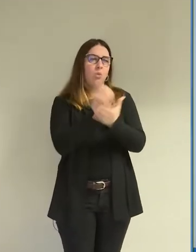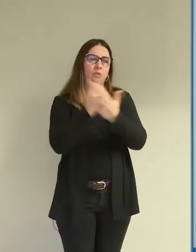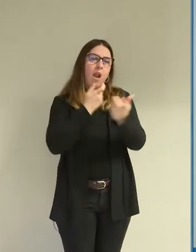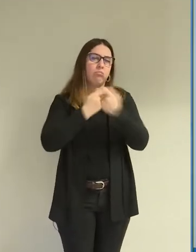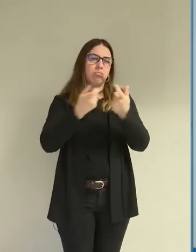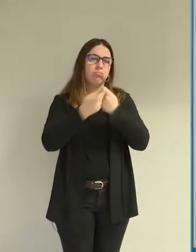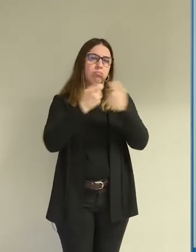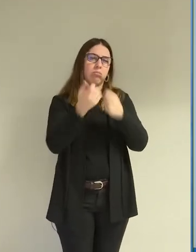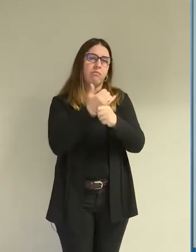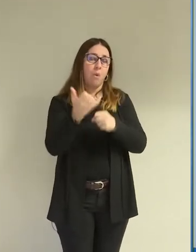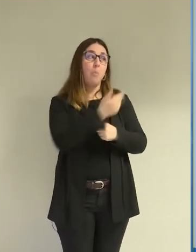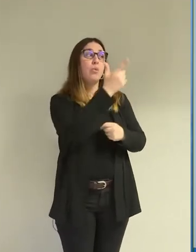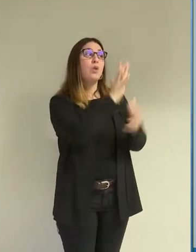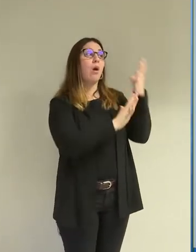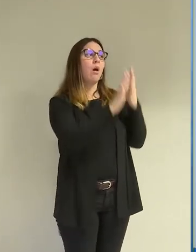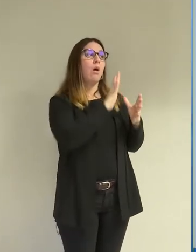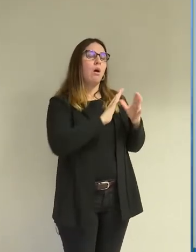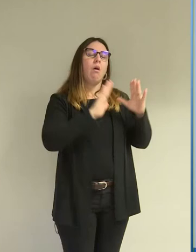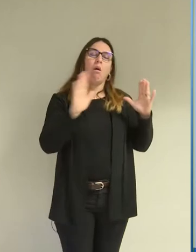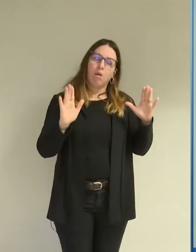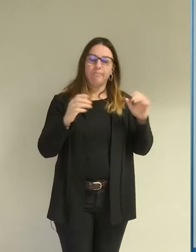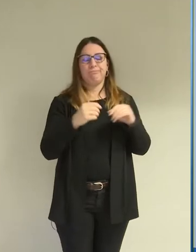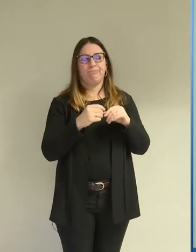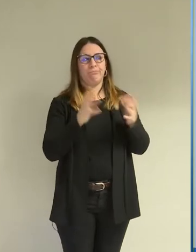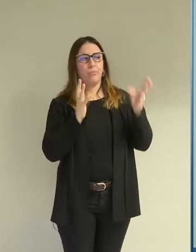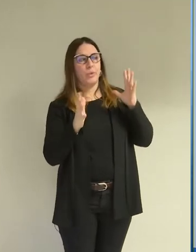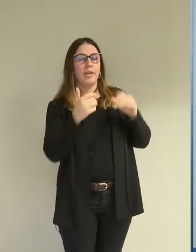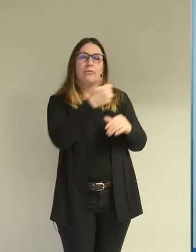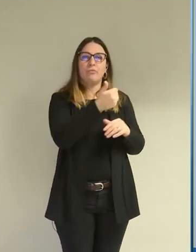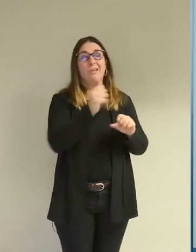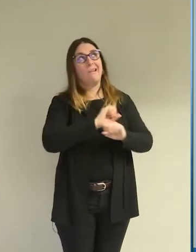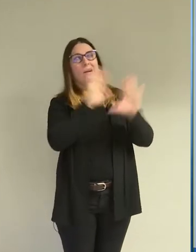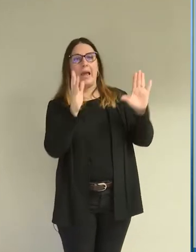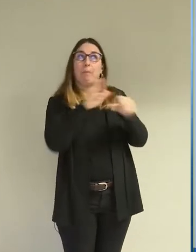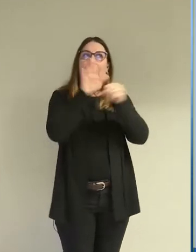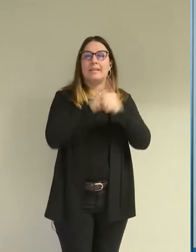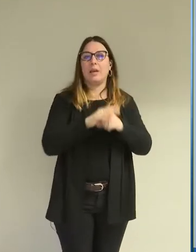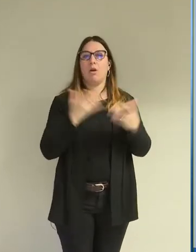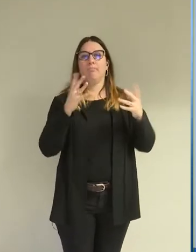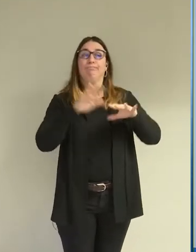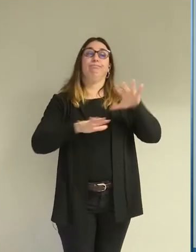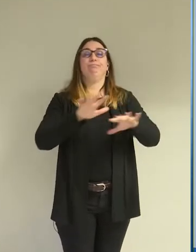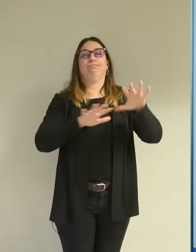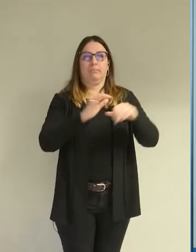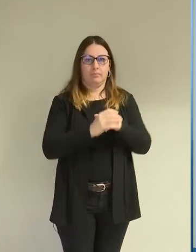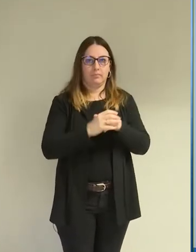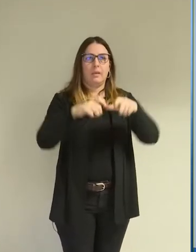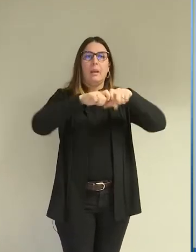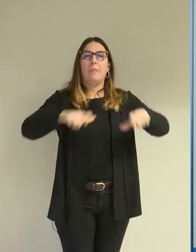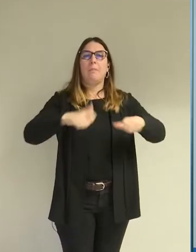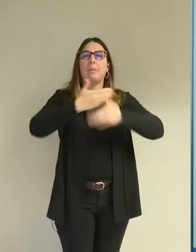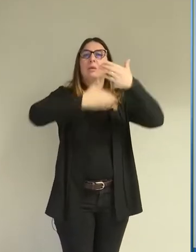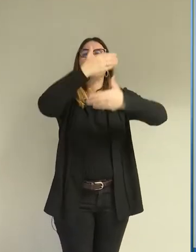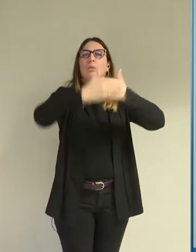quelques unes dans votre propos mais je les mettrais cette fois ci sur le conte d'approximations le permis de construire du projet graines de bitume